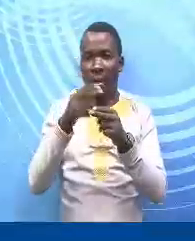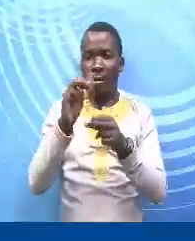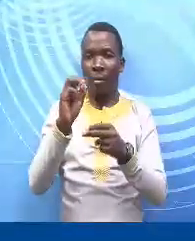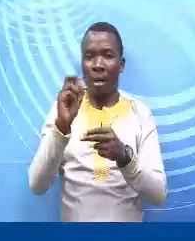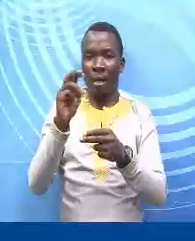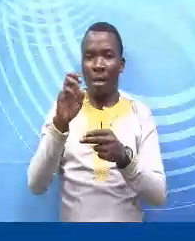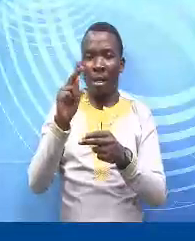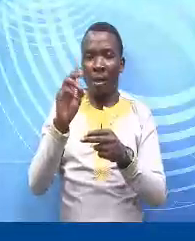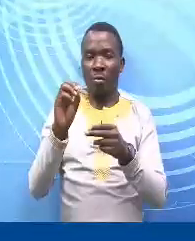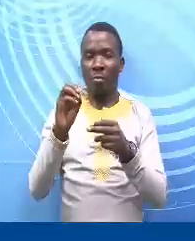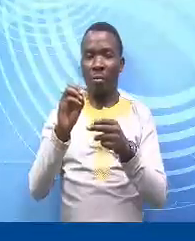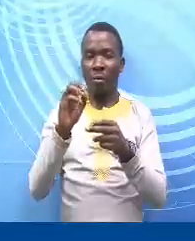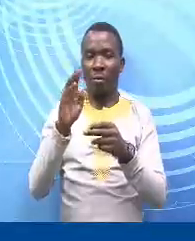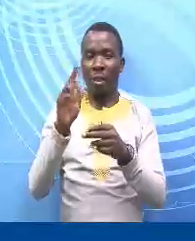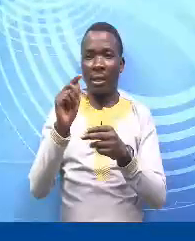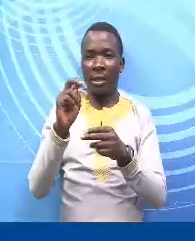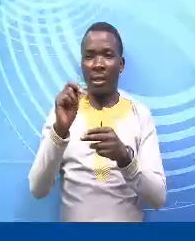amaboko BTN TV.